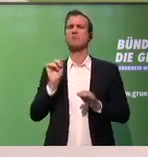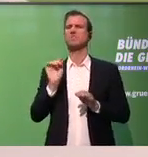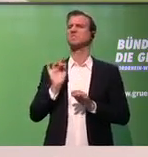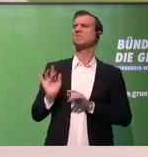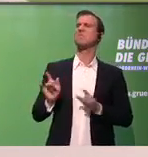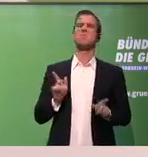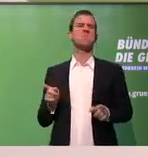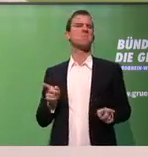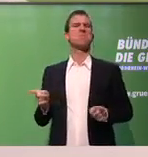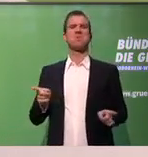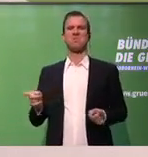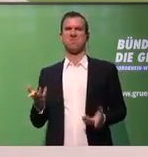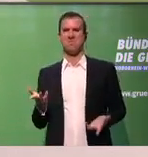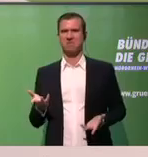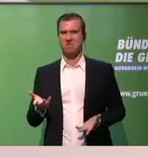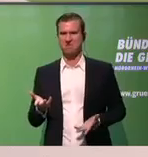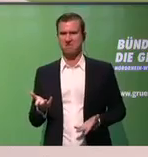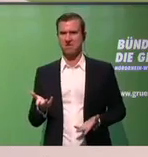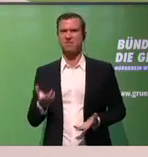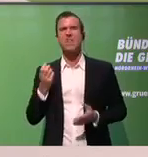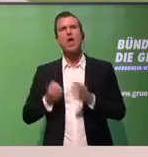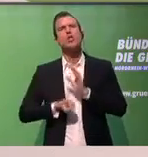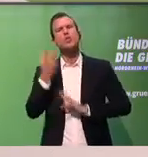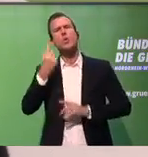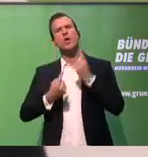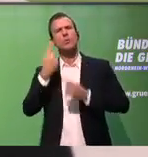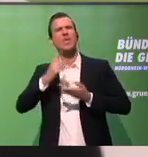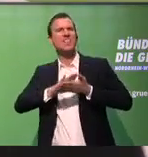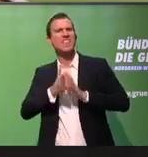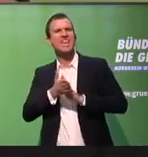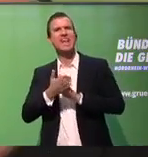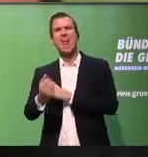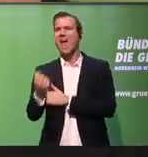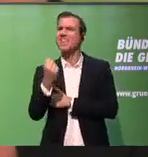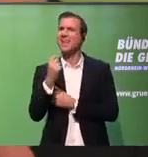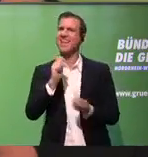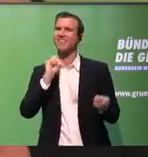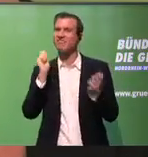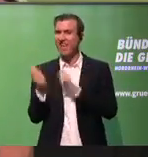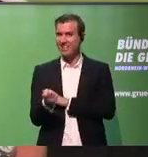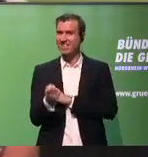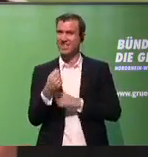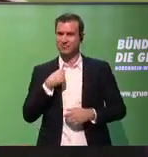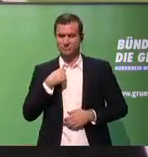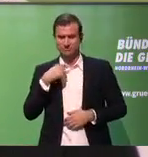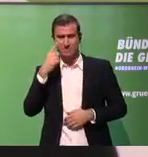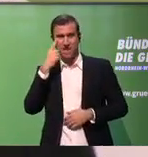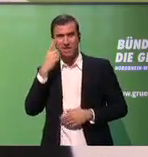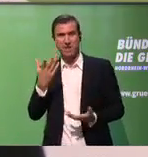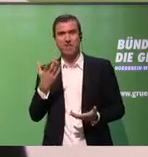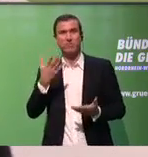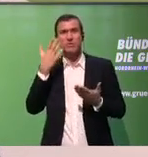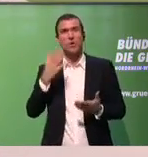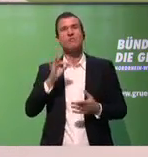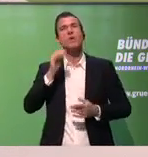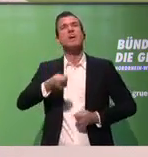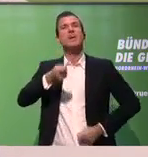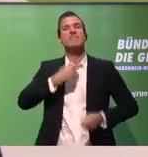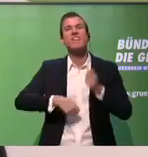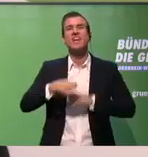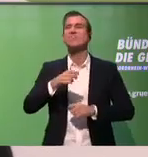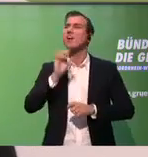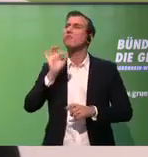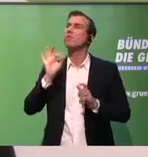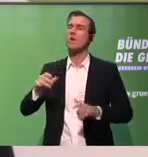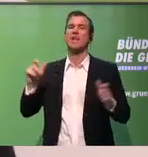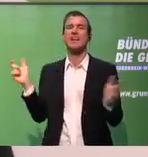glaube, dass unser Vorschlag für den New Green Deal die Energiewende nicht nur in der Industrie, in der Wirtschaft, sondern in der